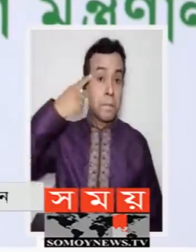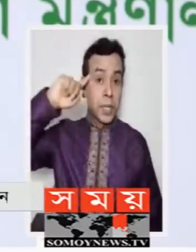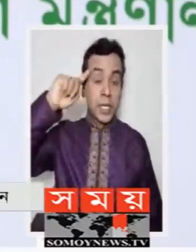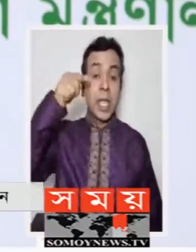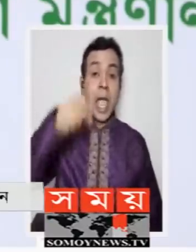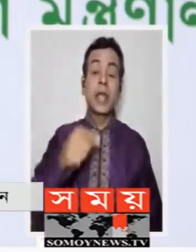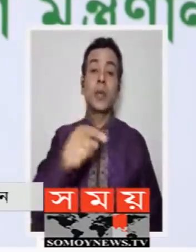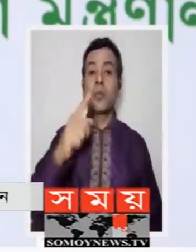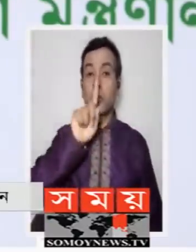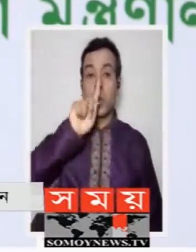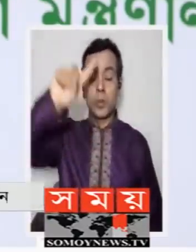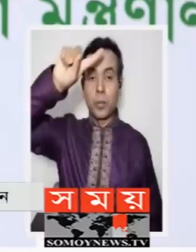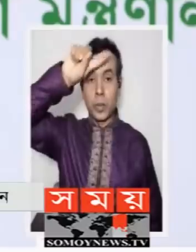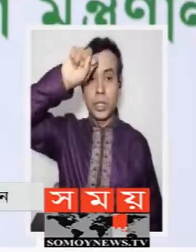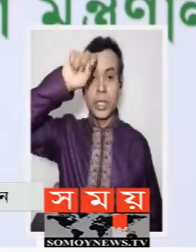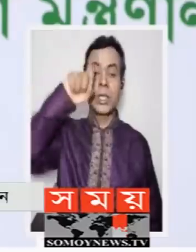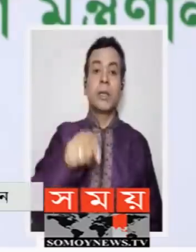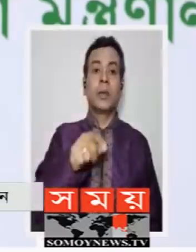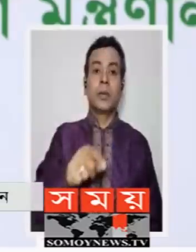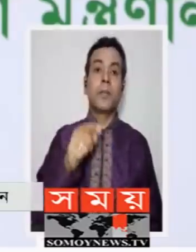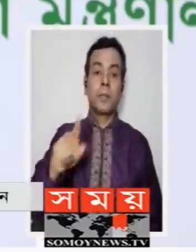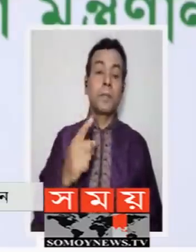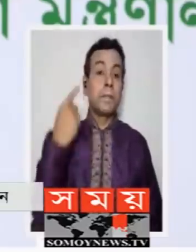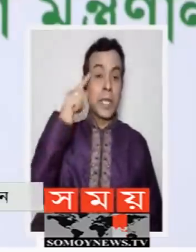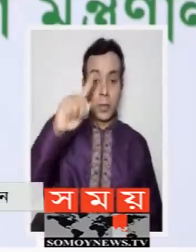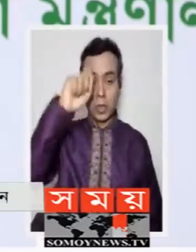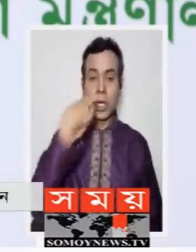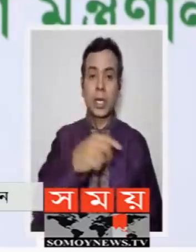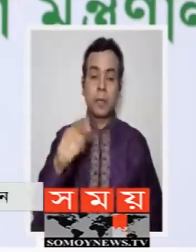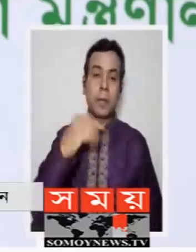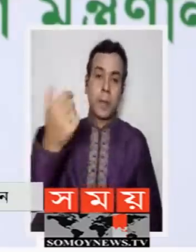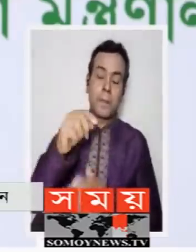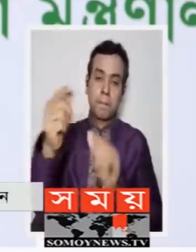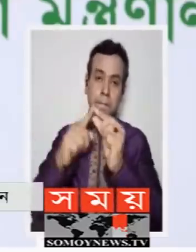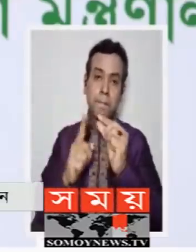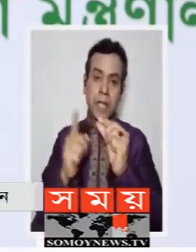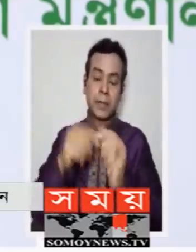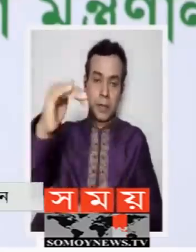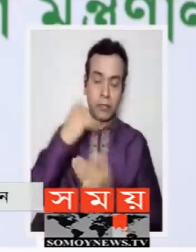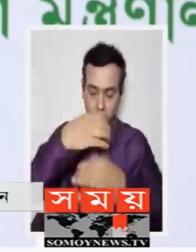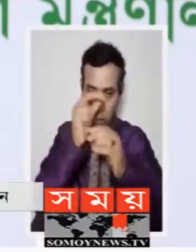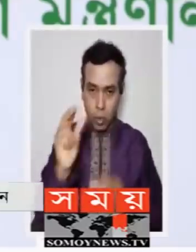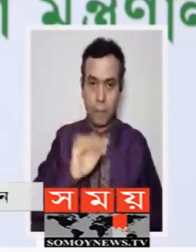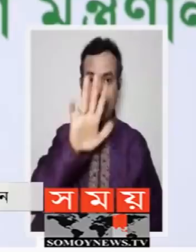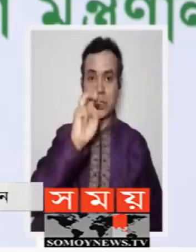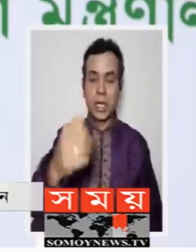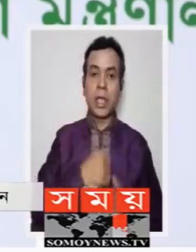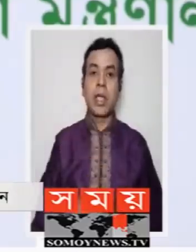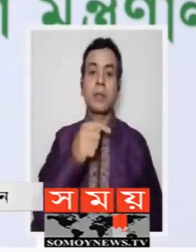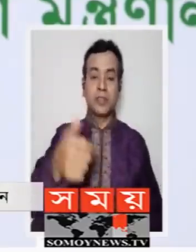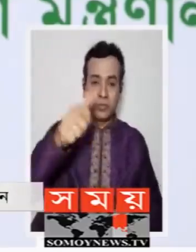388,403টি। আজকে আমরা বিশেষভাবে কৃতজ্ঞতা এবং ধন্যবাদ জানাব মাননীয় মন্ত্রী বিজ্ঞান ও প্রযুক্তি মন্ত্রণালয়।